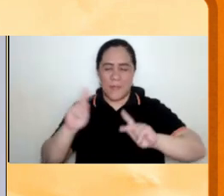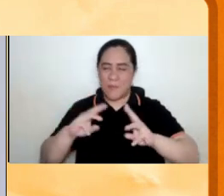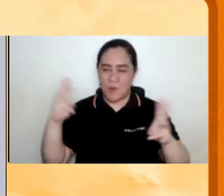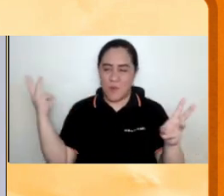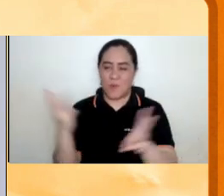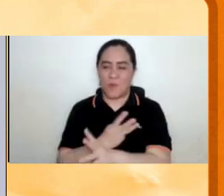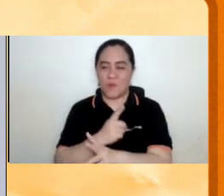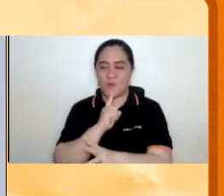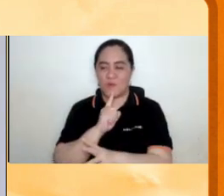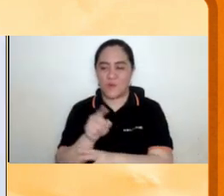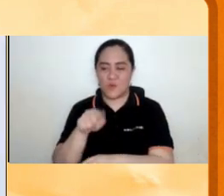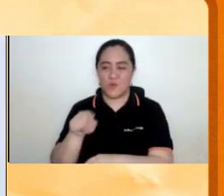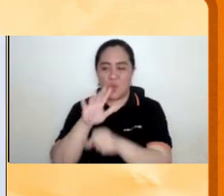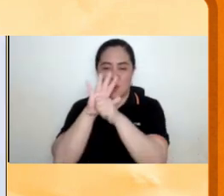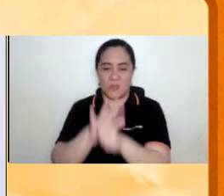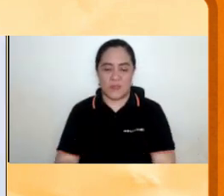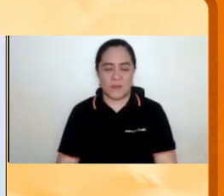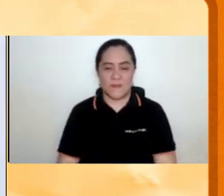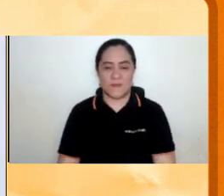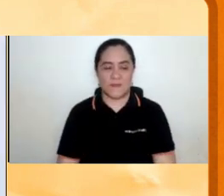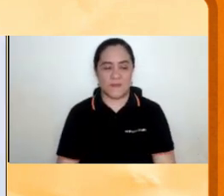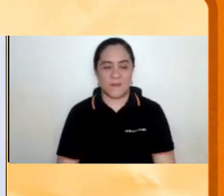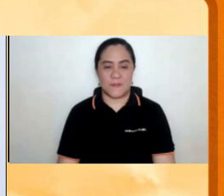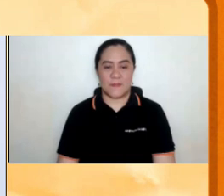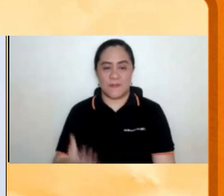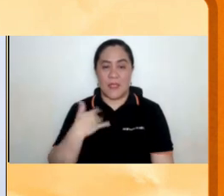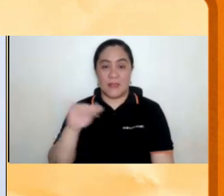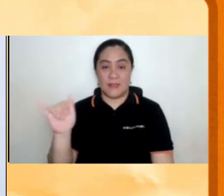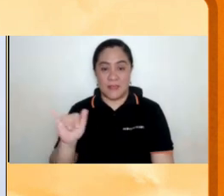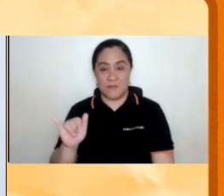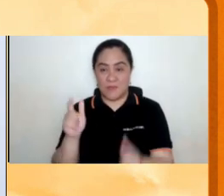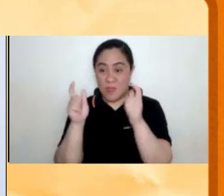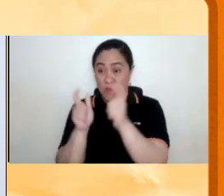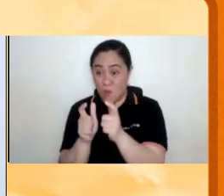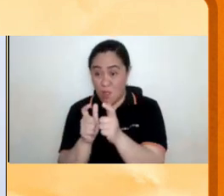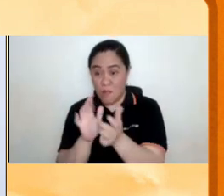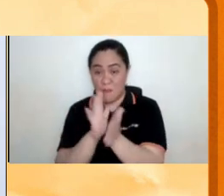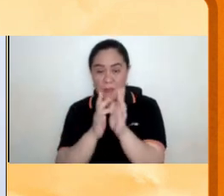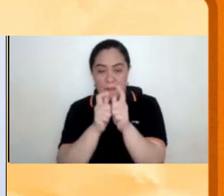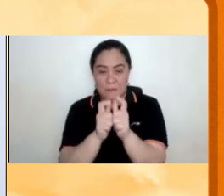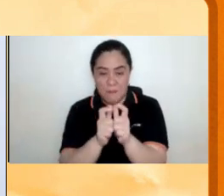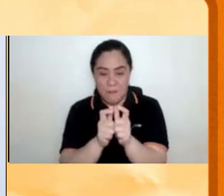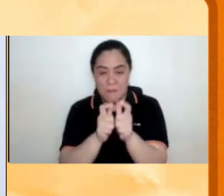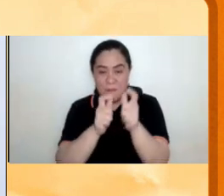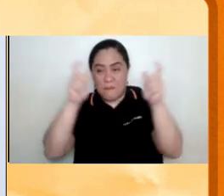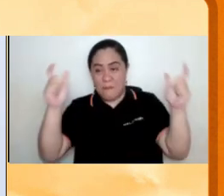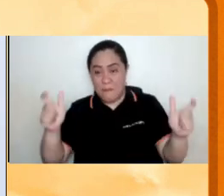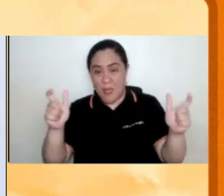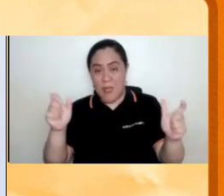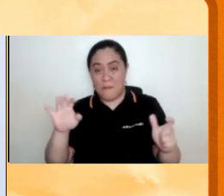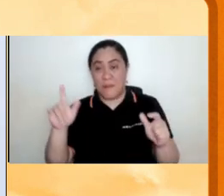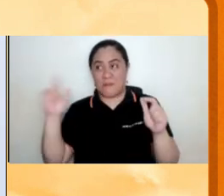walang tigil na stress. Ang dating maliit na bagay ay nagiging malaki at ang dating madali ay nagiging